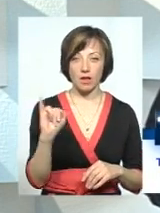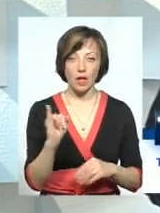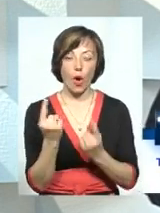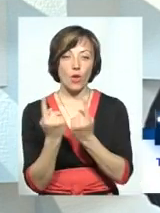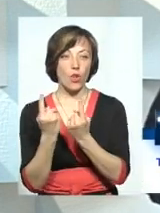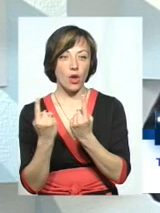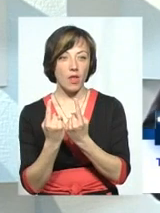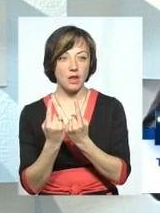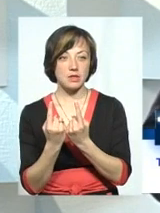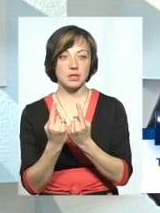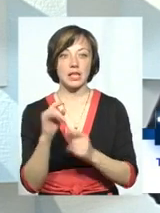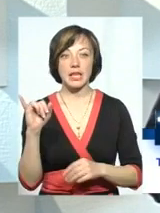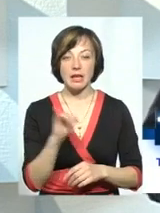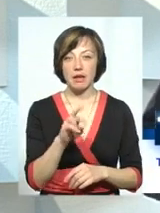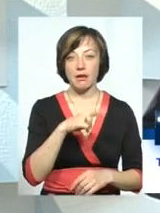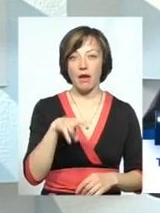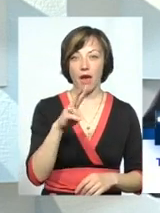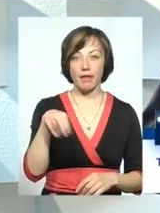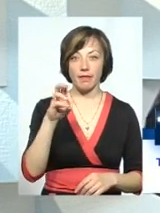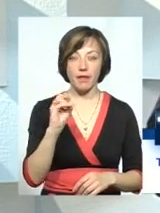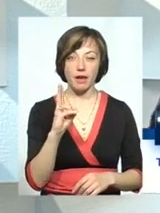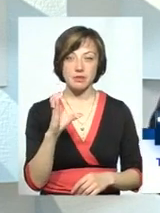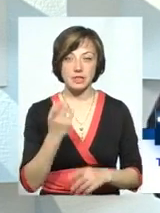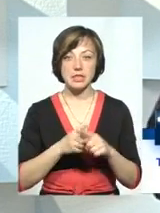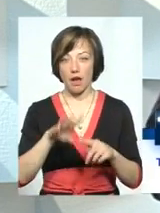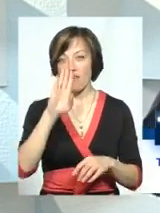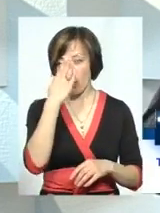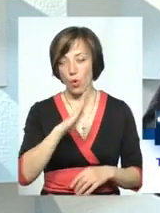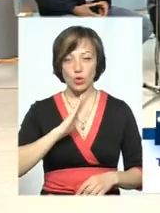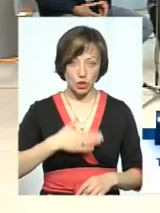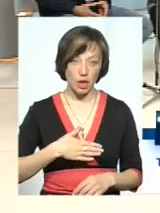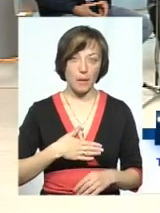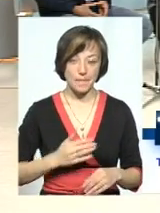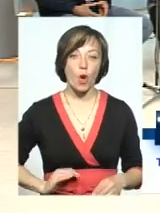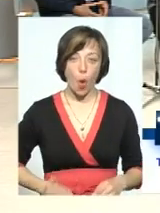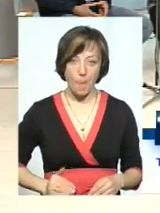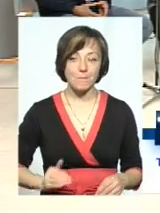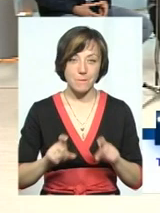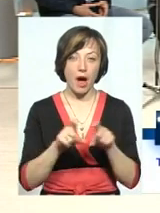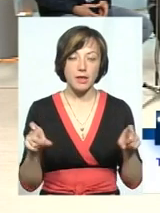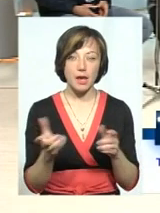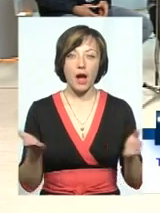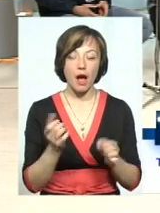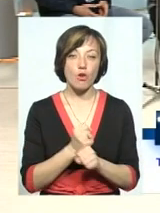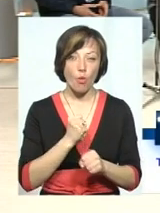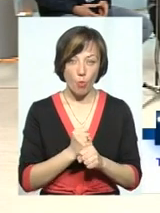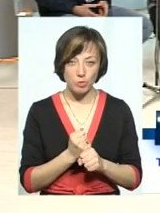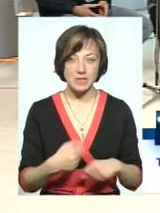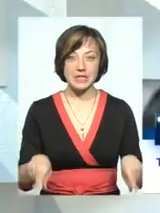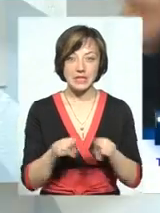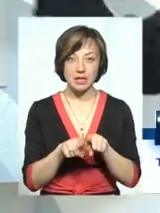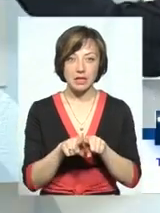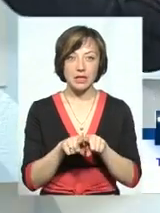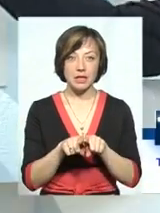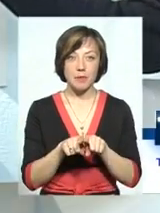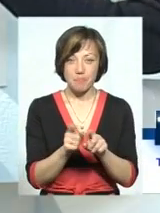в Однокласниках, і в Яндексі, це ворожа нам компанія, яка робить ось стільки